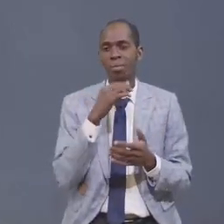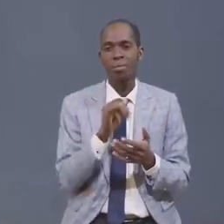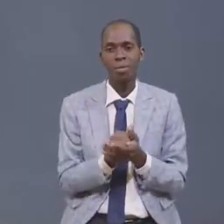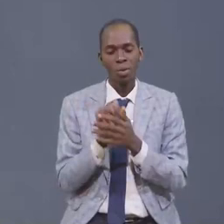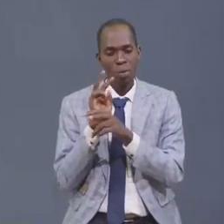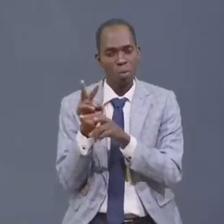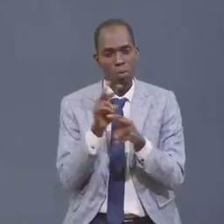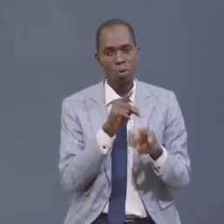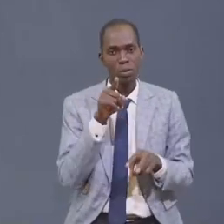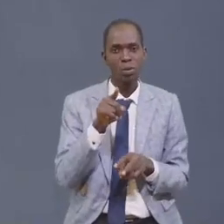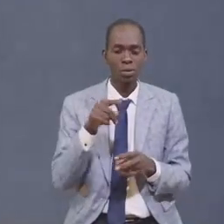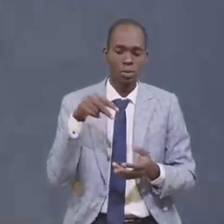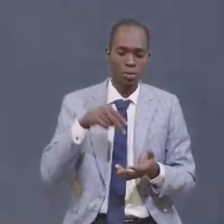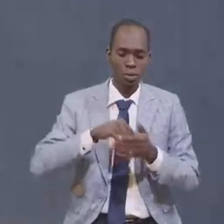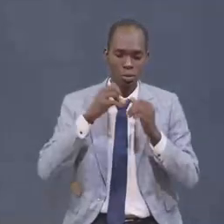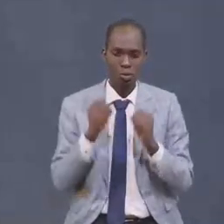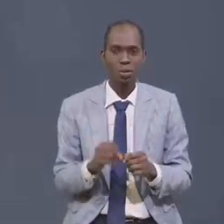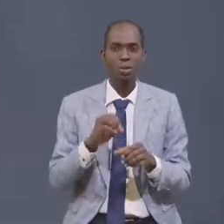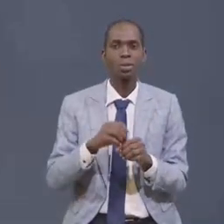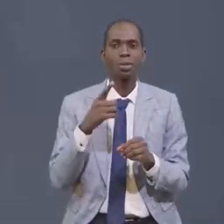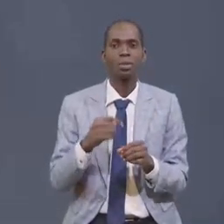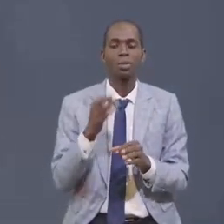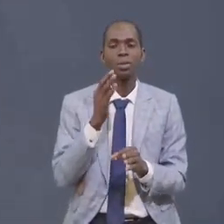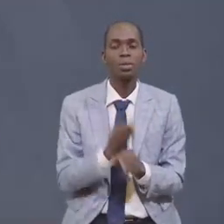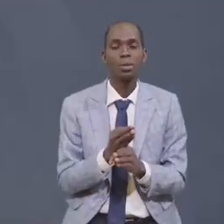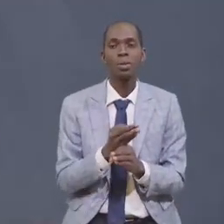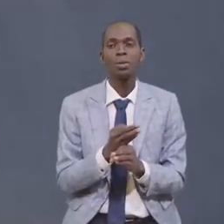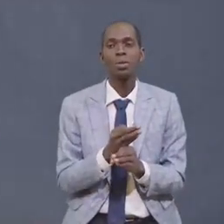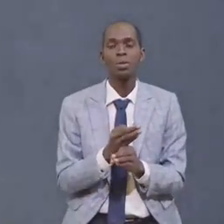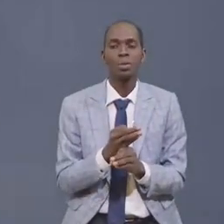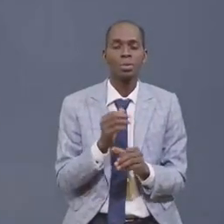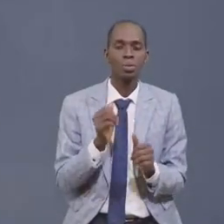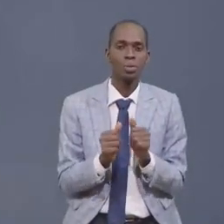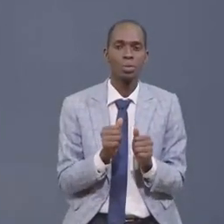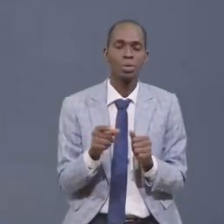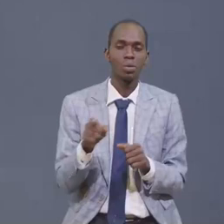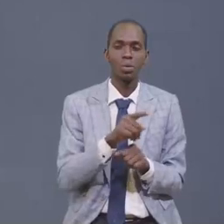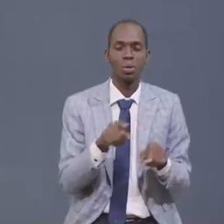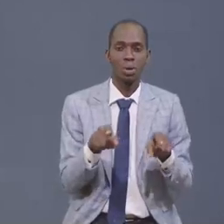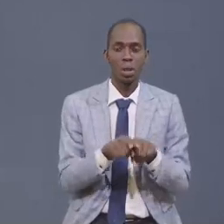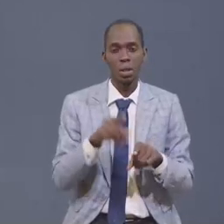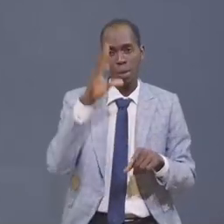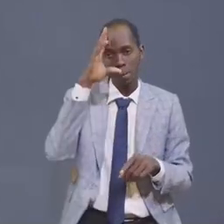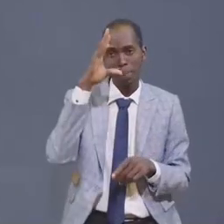Il dit, veillez, demeurez ferme dans la foi. Soyez des hommes.